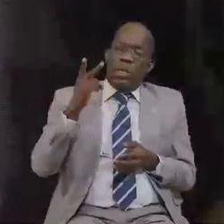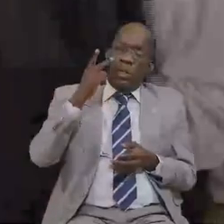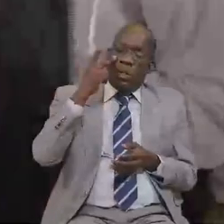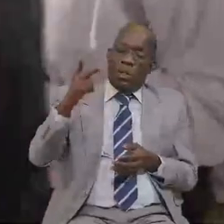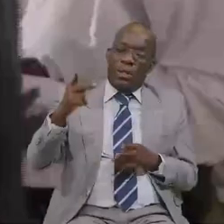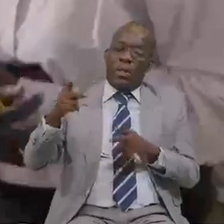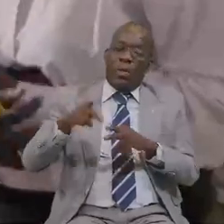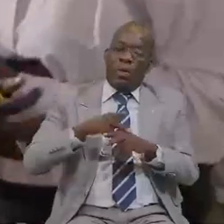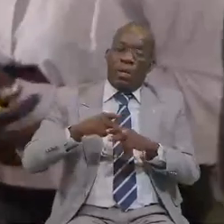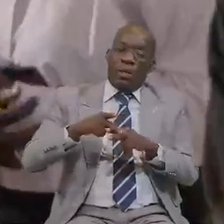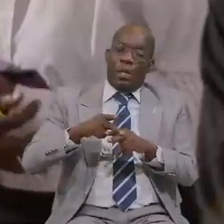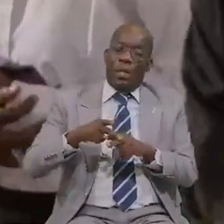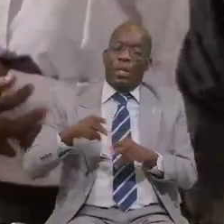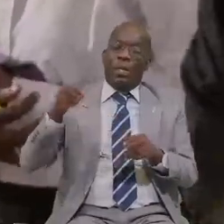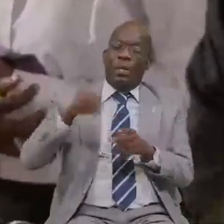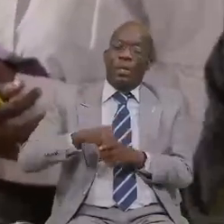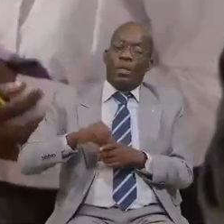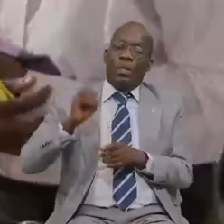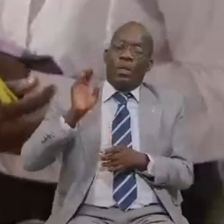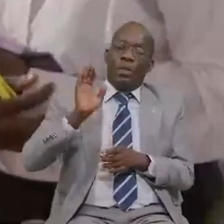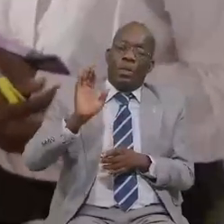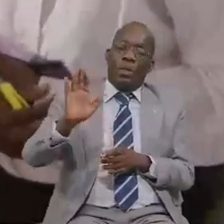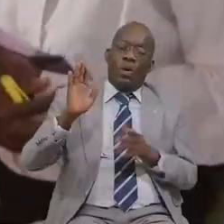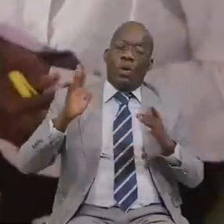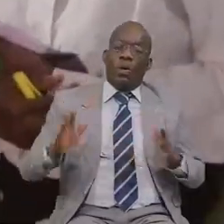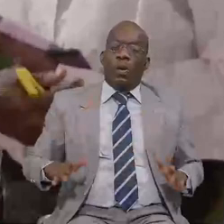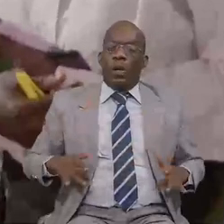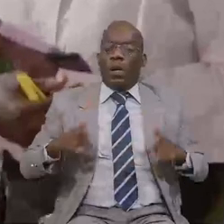pratiques. Dans votre vie,